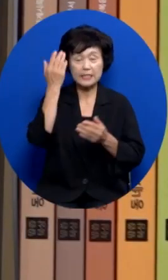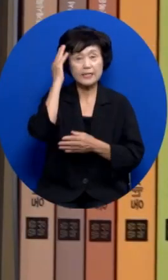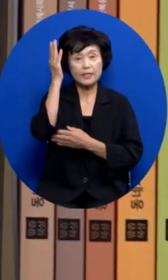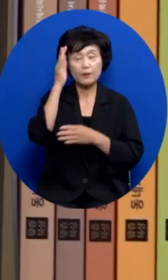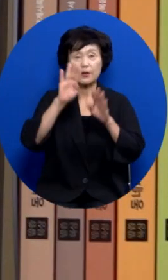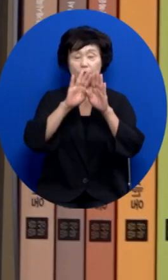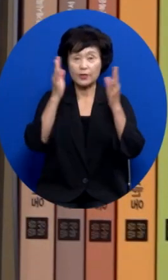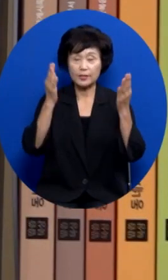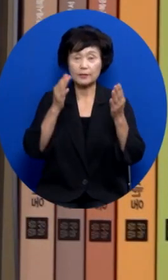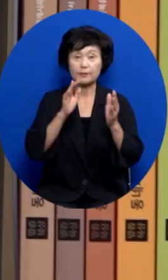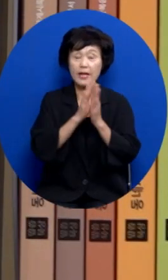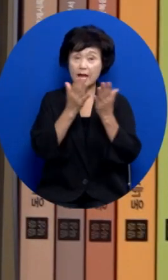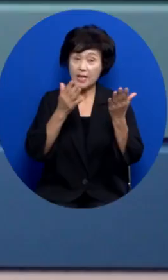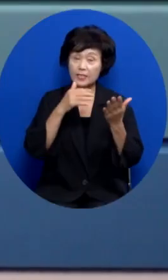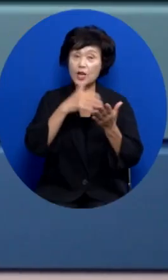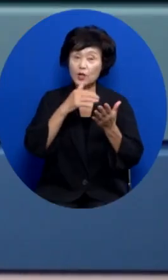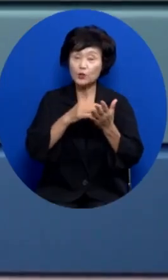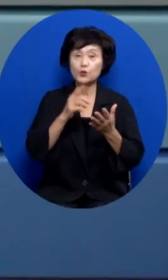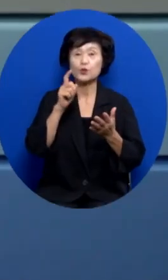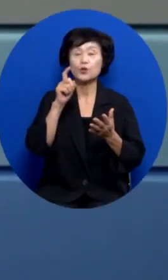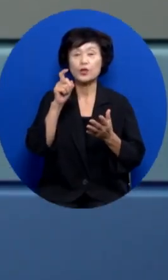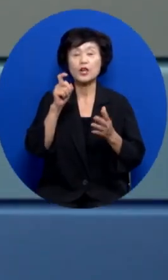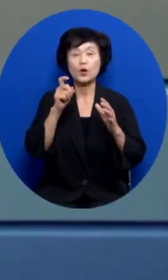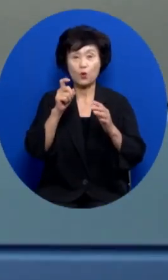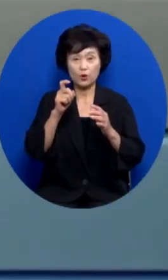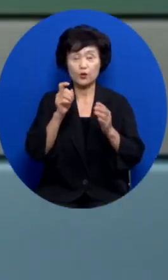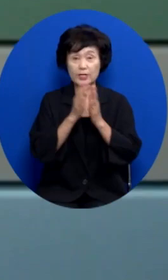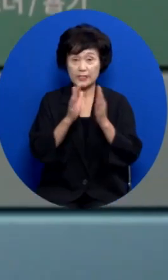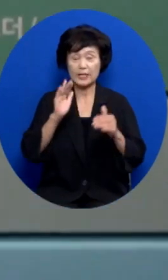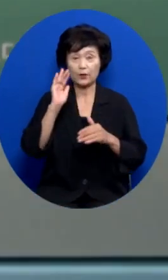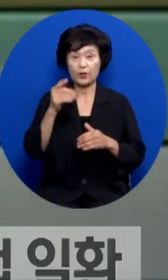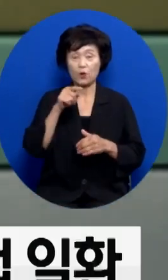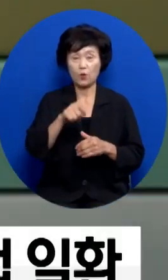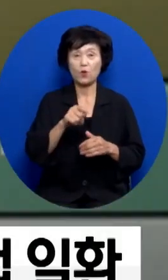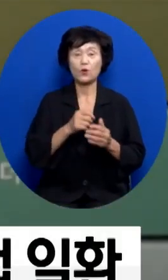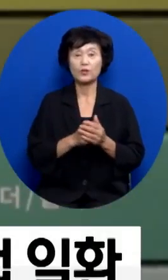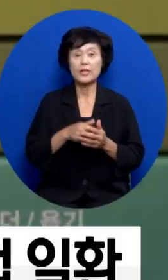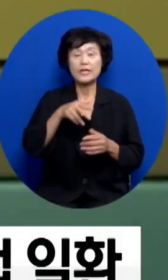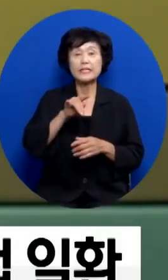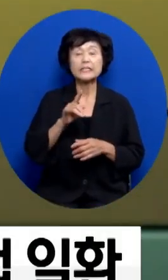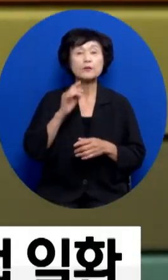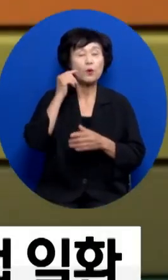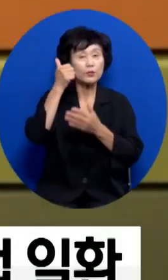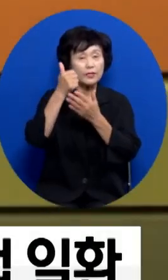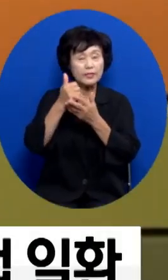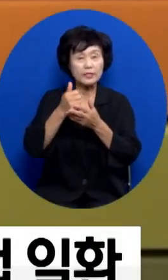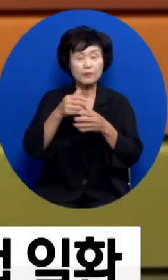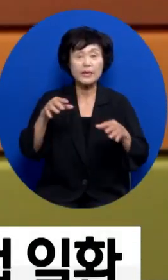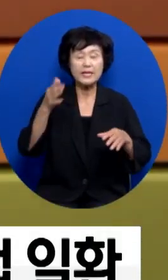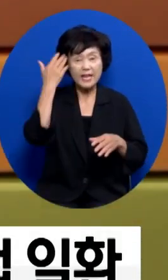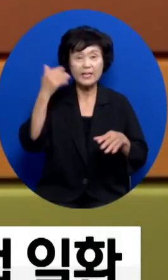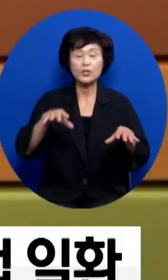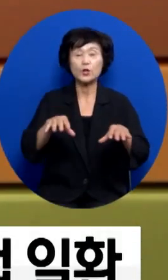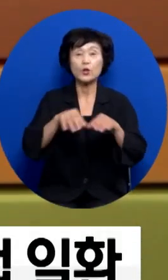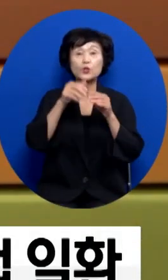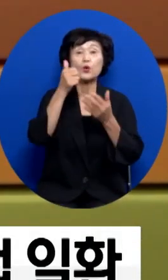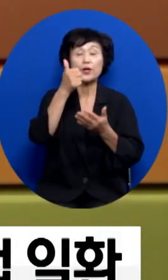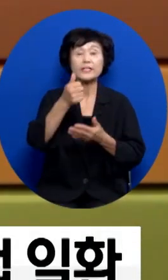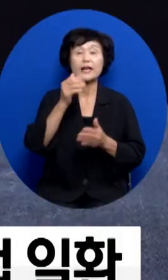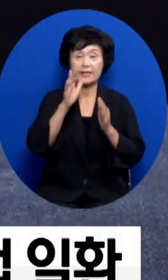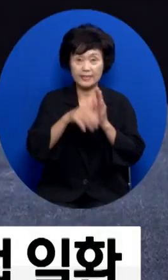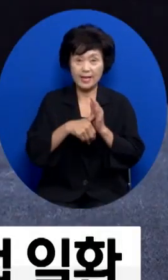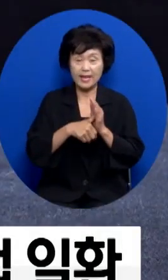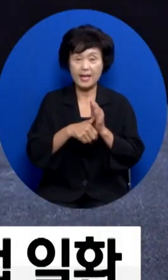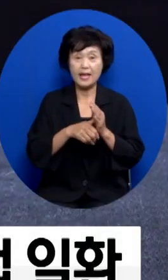총 10권으로 출간된 동네 세매줄 성경은 성락성결교회 지영은 목사가 총회장이었던 기성